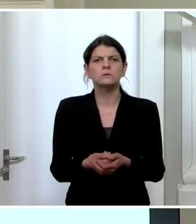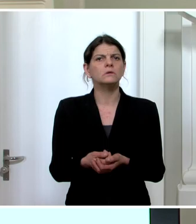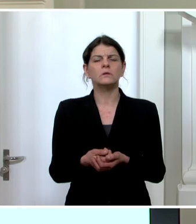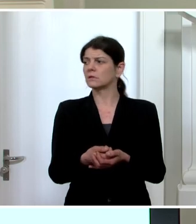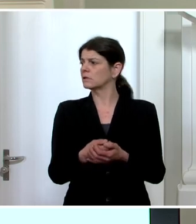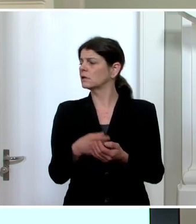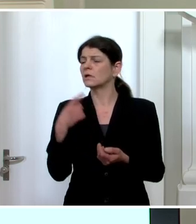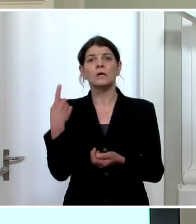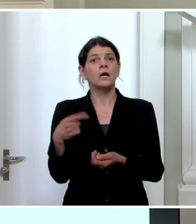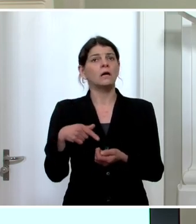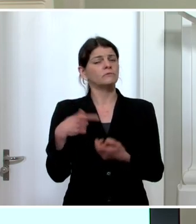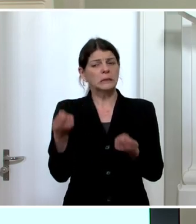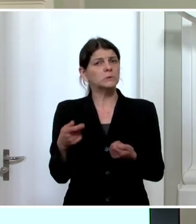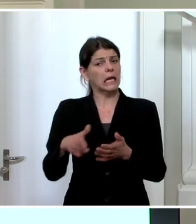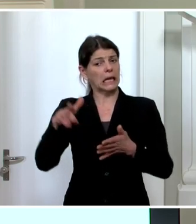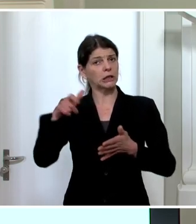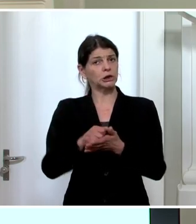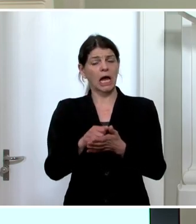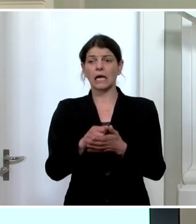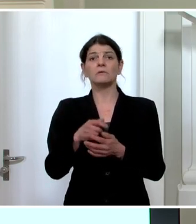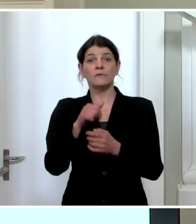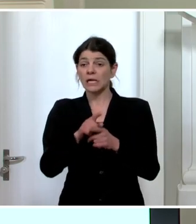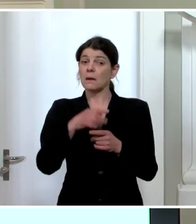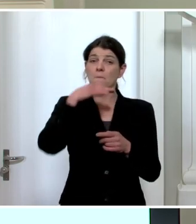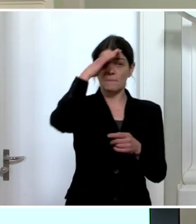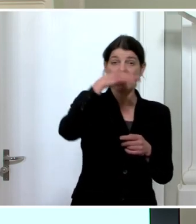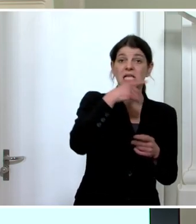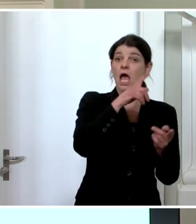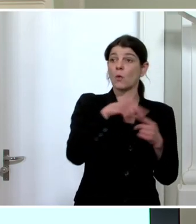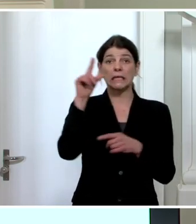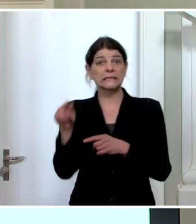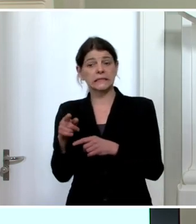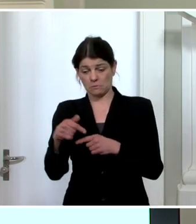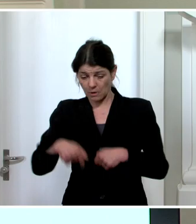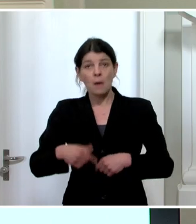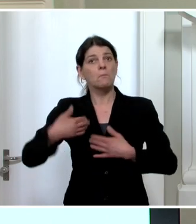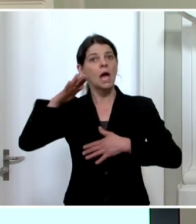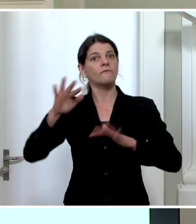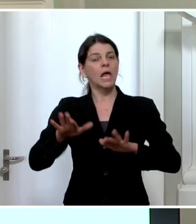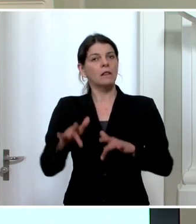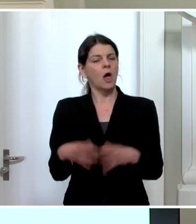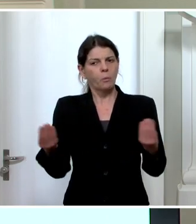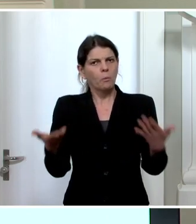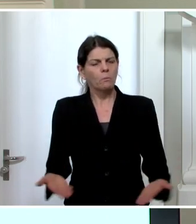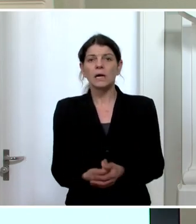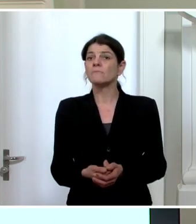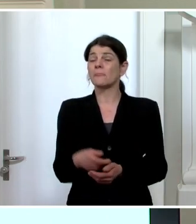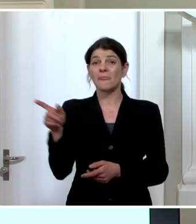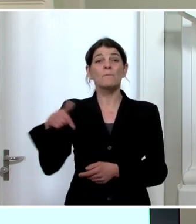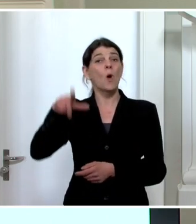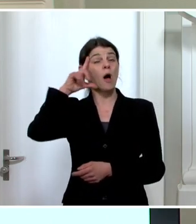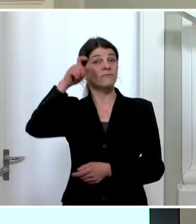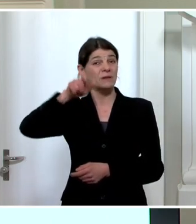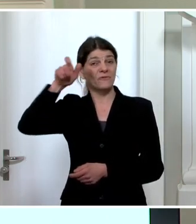und Basel die meisten Fälle pro Kopf aufweist. Ist dem so und wenn ja, warum? Ja, wir haben pro Kopf der